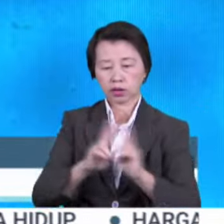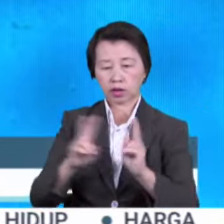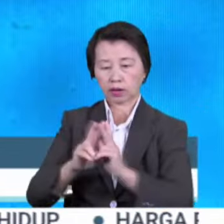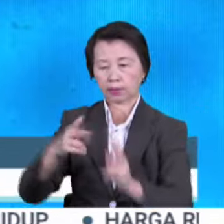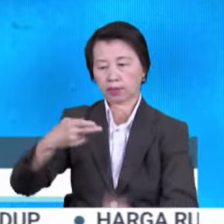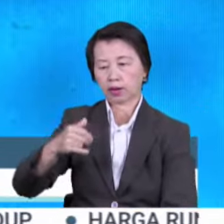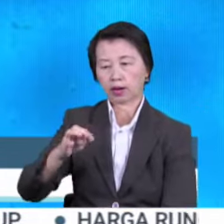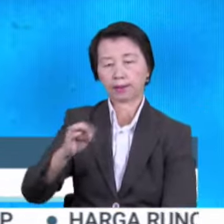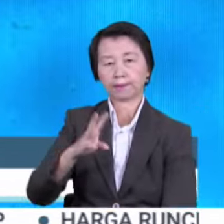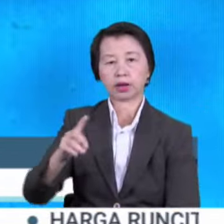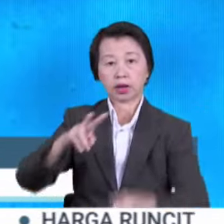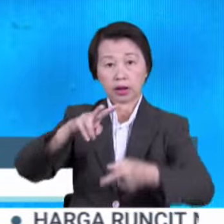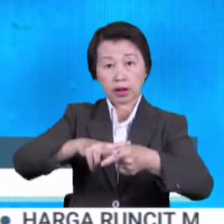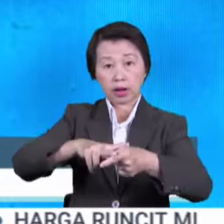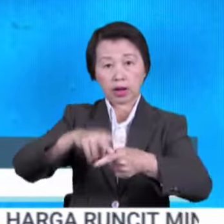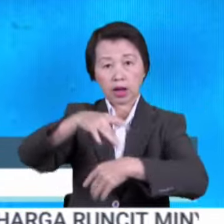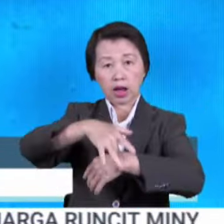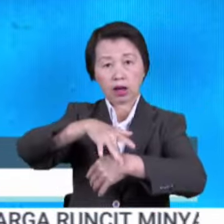hamil